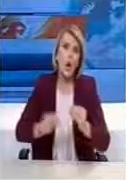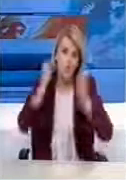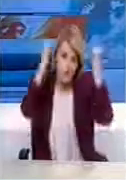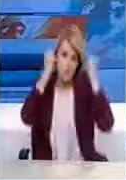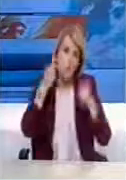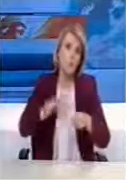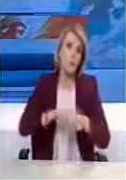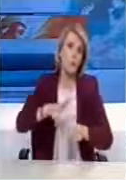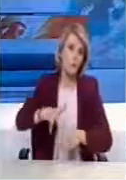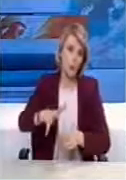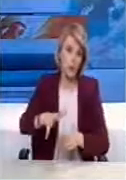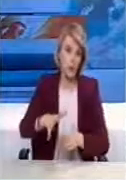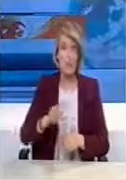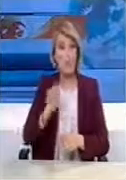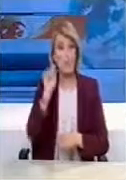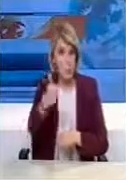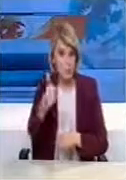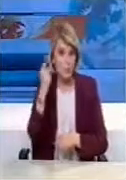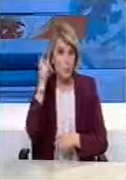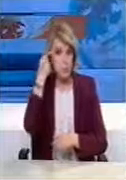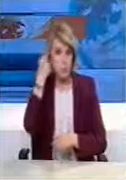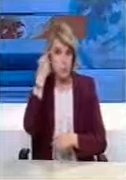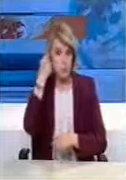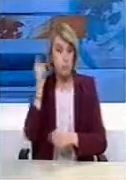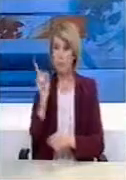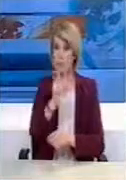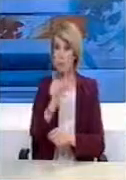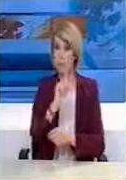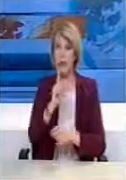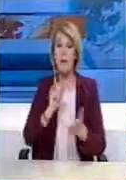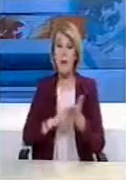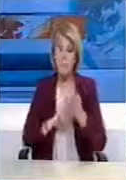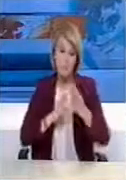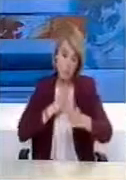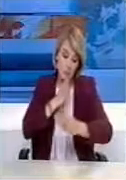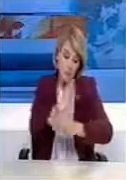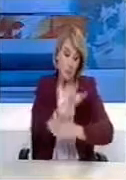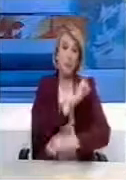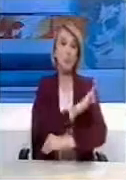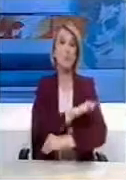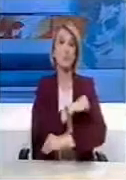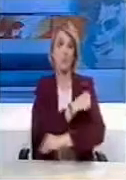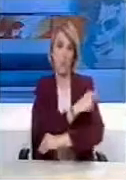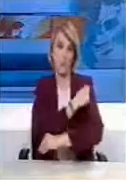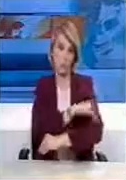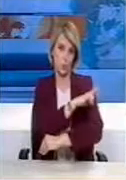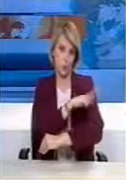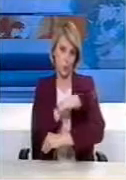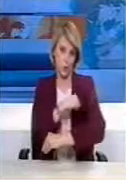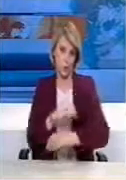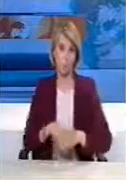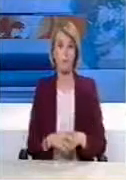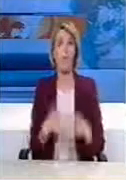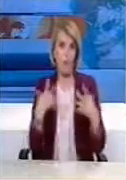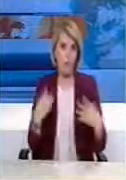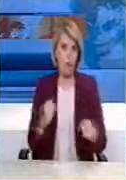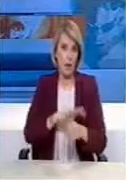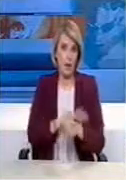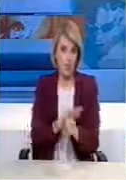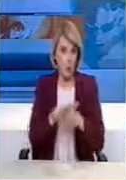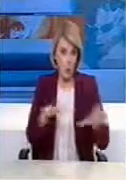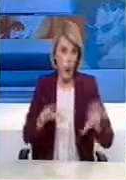Και να μην πληρούν βέβαια τα κριτήρια για τη λήψη κατάλληλης θεραπείας όταν προσέλθουν στο νοσοκομείο σε δεύτερο χρόνο. Το ότι υπάρχει κορονοϊός